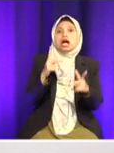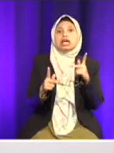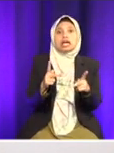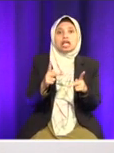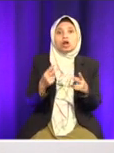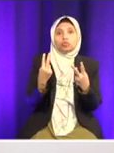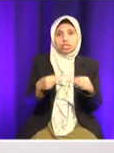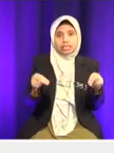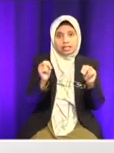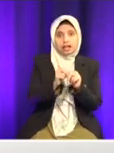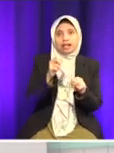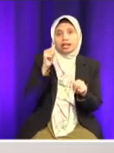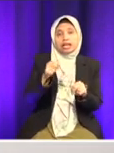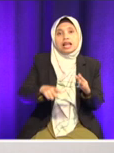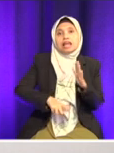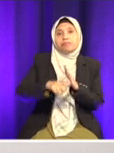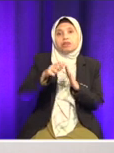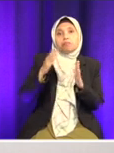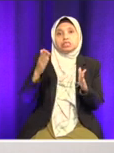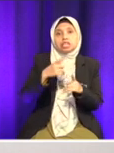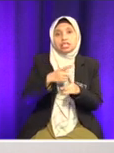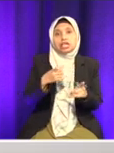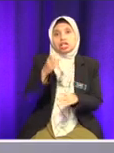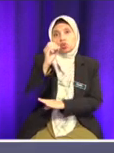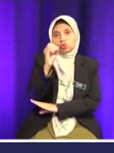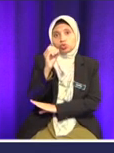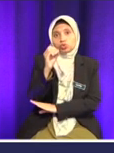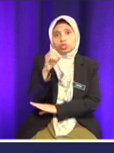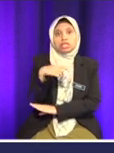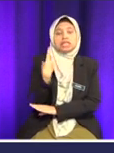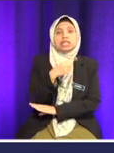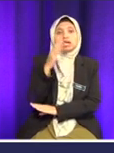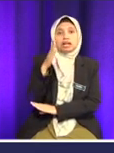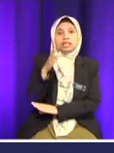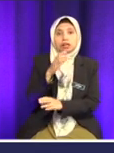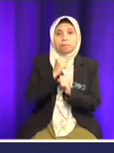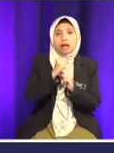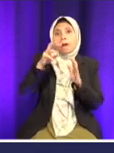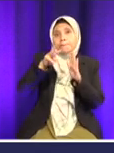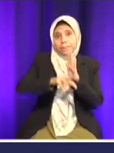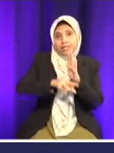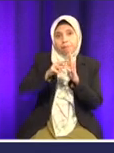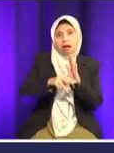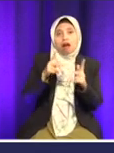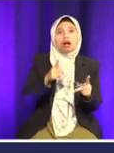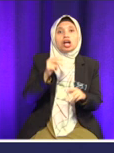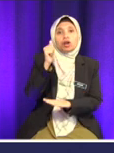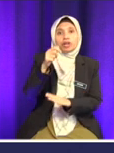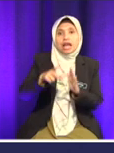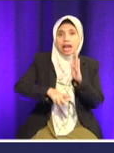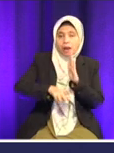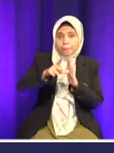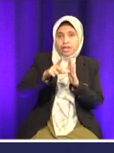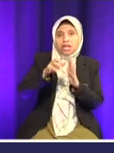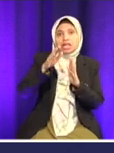nilai E lebih besar daripada sifat kita akan dapat grafik minimum Oke dan skillnya ini lebih kecil dari